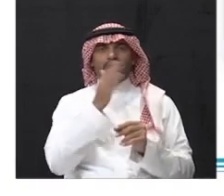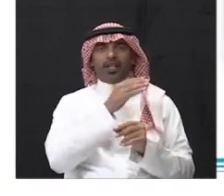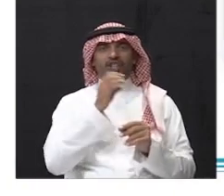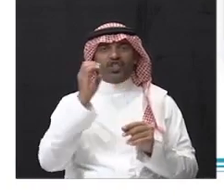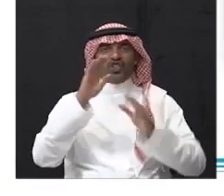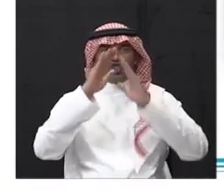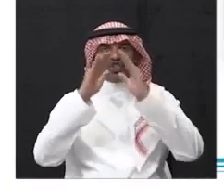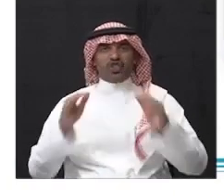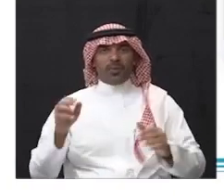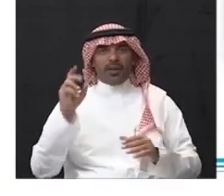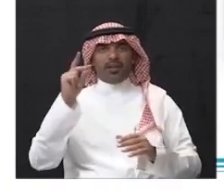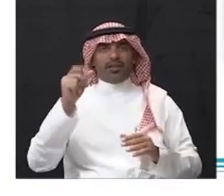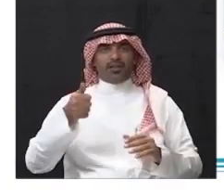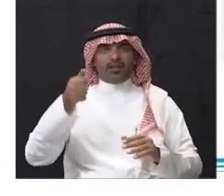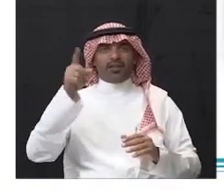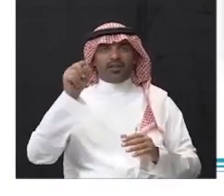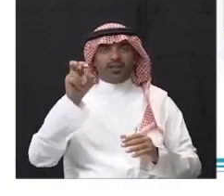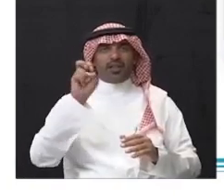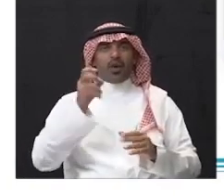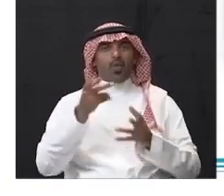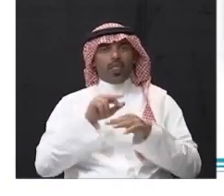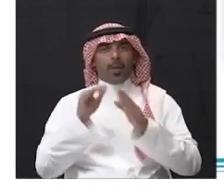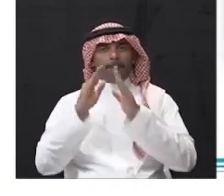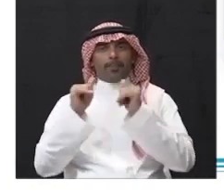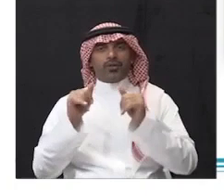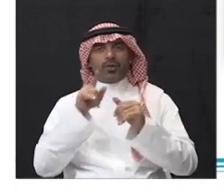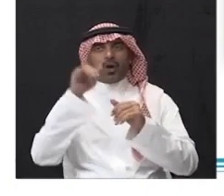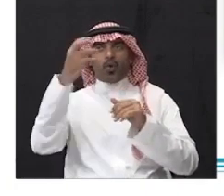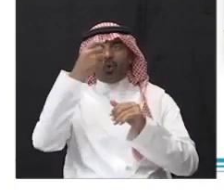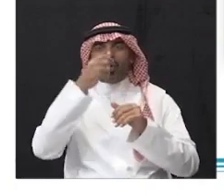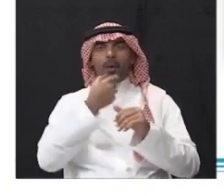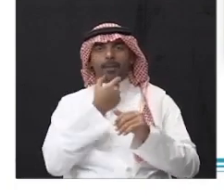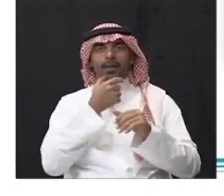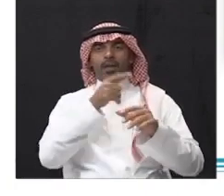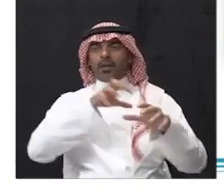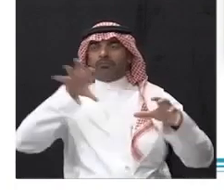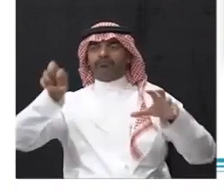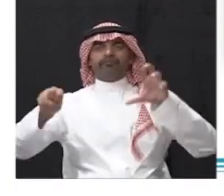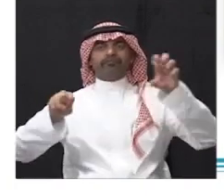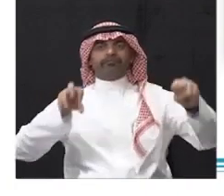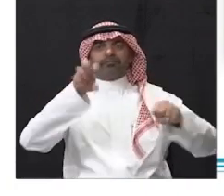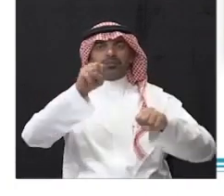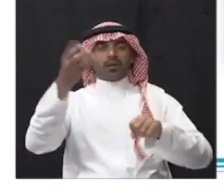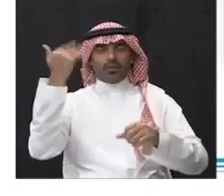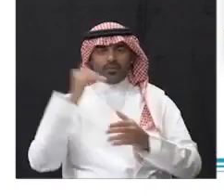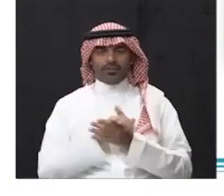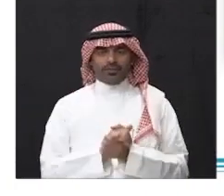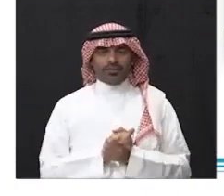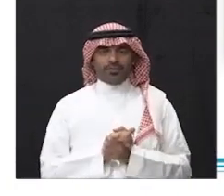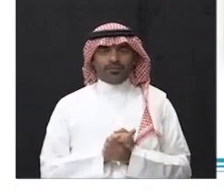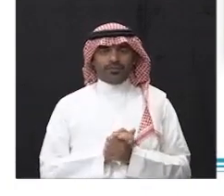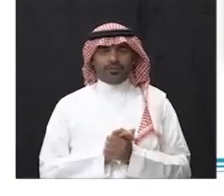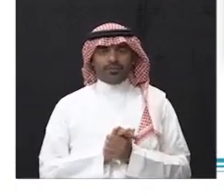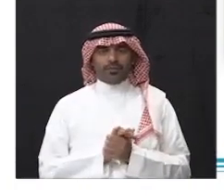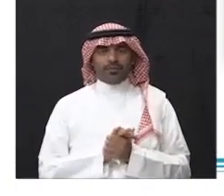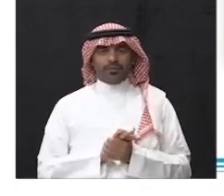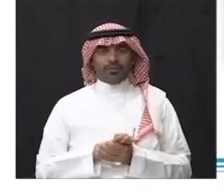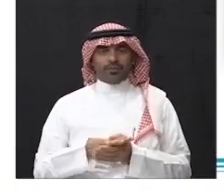ومصر وسنغافورة. ثانياً، تنافس دول أوروبا الاستعمارية لإظهار